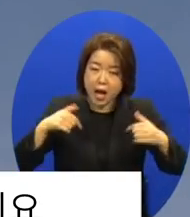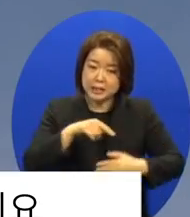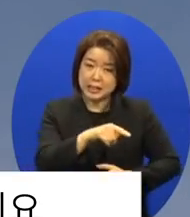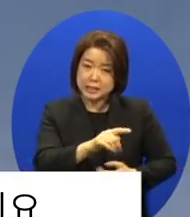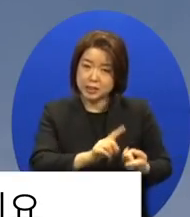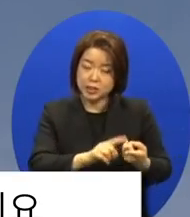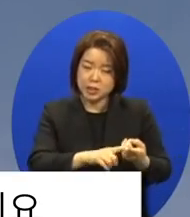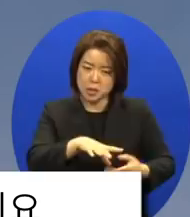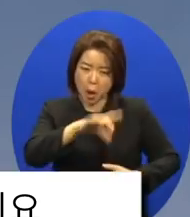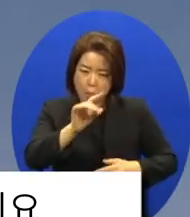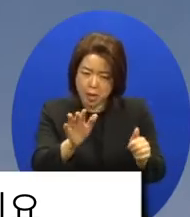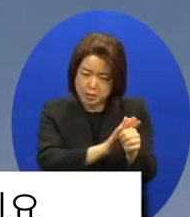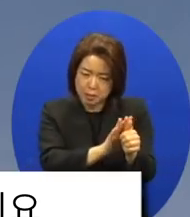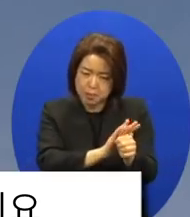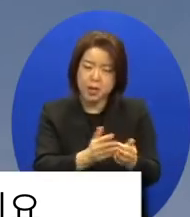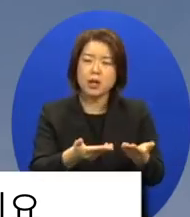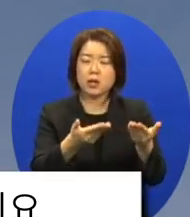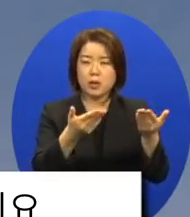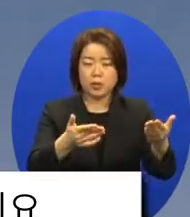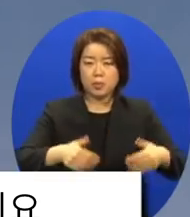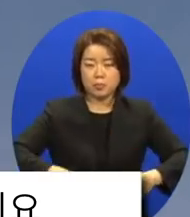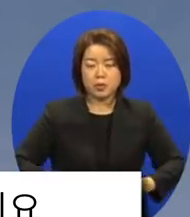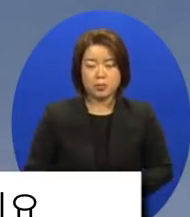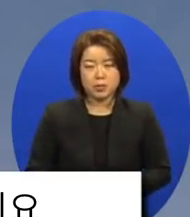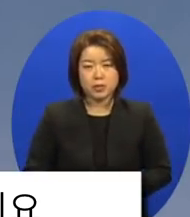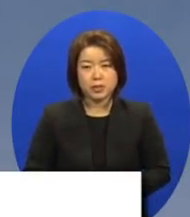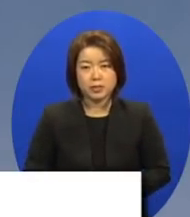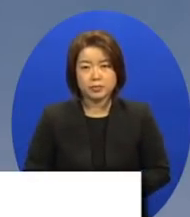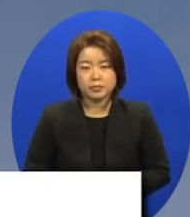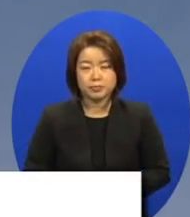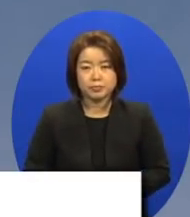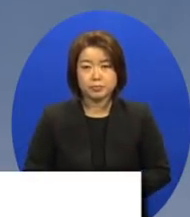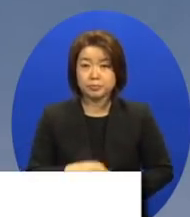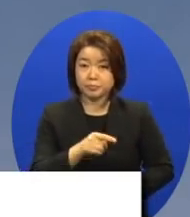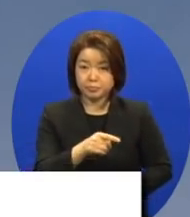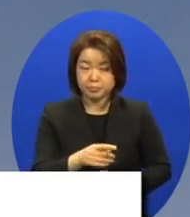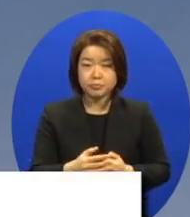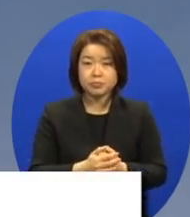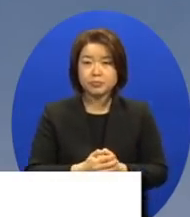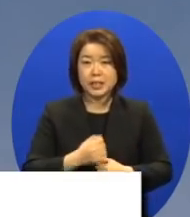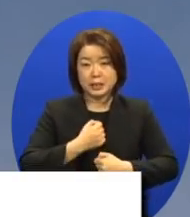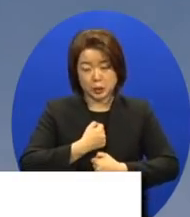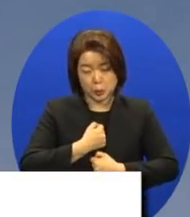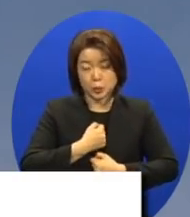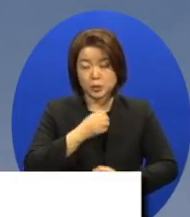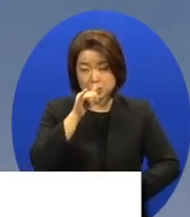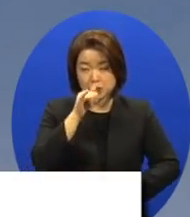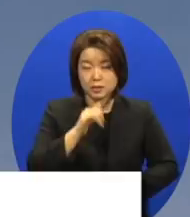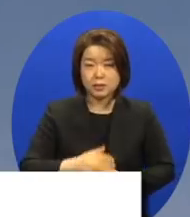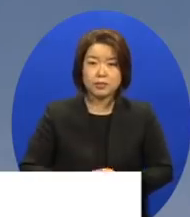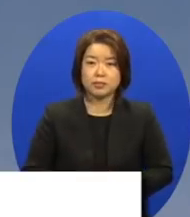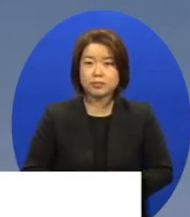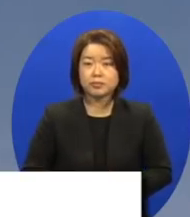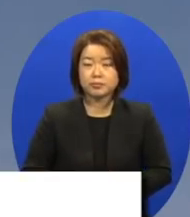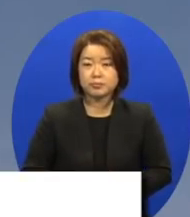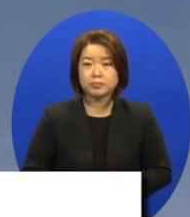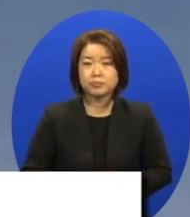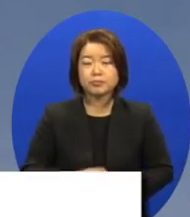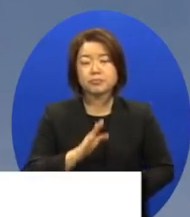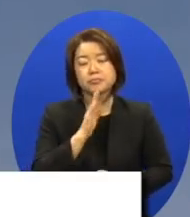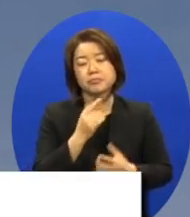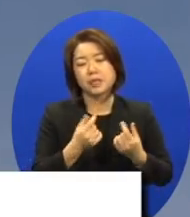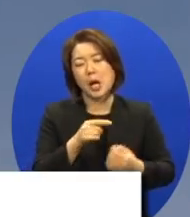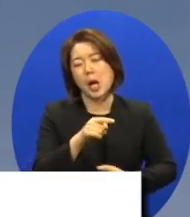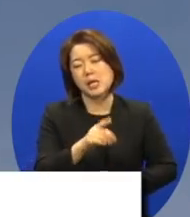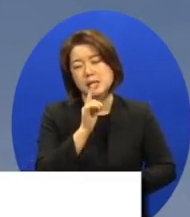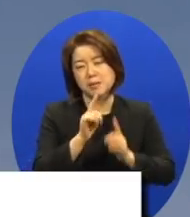먼저 배려해 주어야 한다는 거죠 여기서 조심할게 있습니다 역시 이 말씀